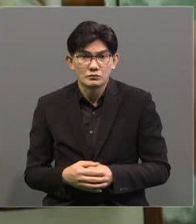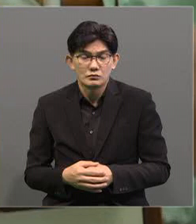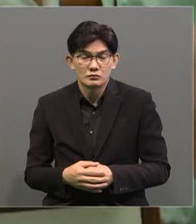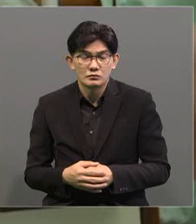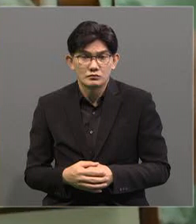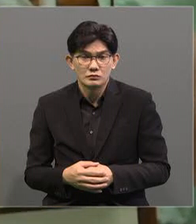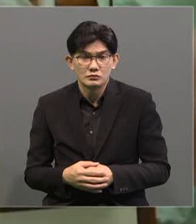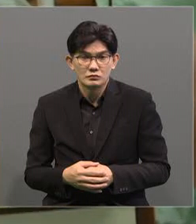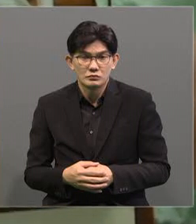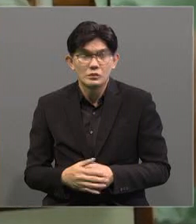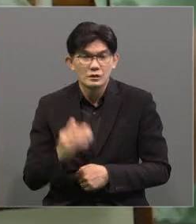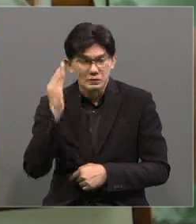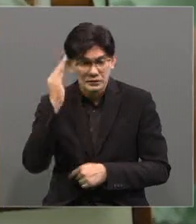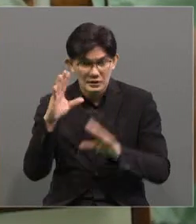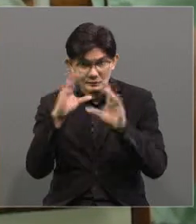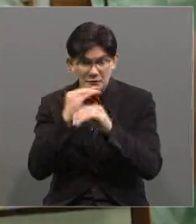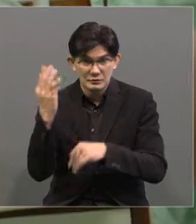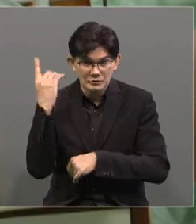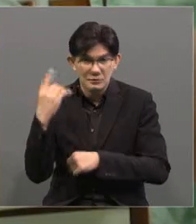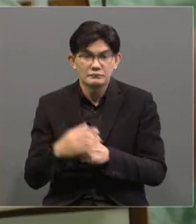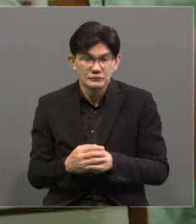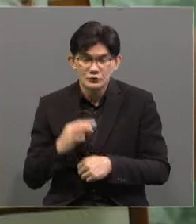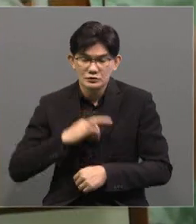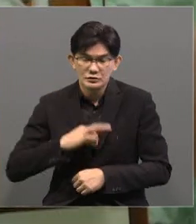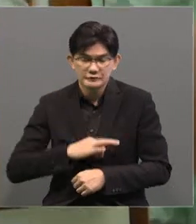ทราบนะครับทราบแต่เมื่อคืนก็แย่ ในที ่ เก ิ ดเหต ุ